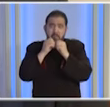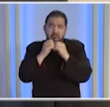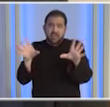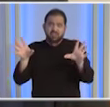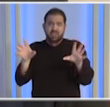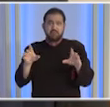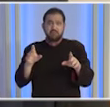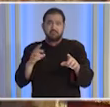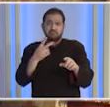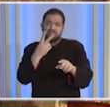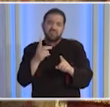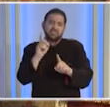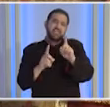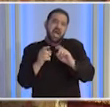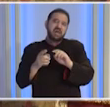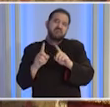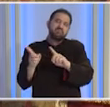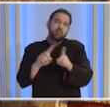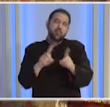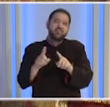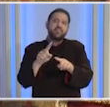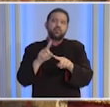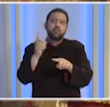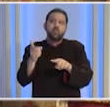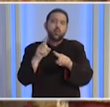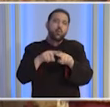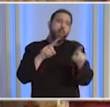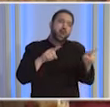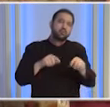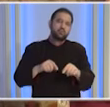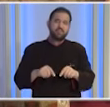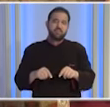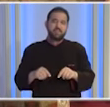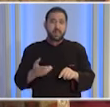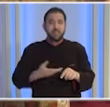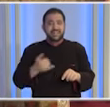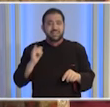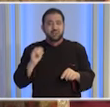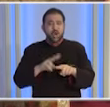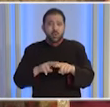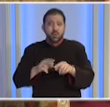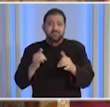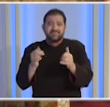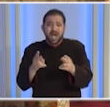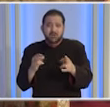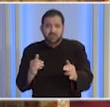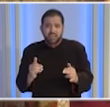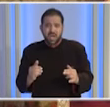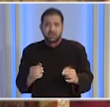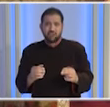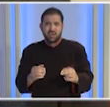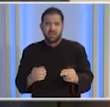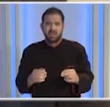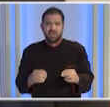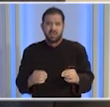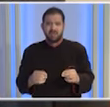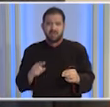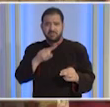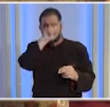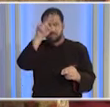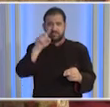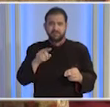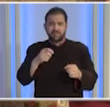potrivește. Dar cum s-a ajuns, părinte Iustinian, la starea aceasta pe care o întâlnim în lumea de azi? Păi s-a